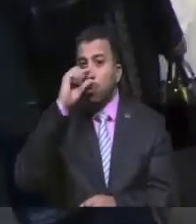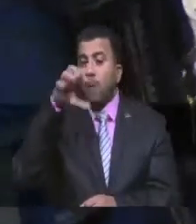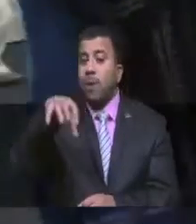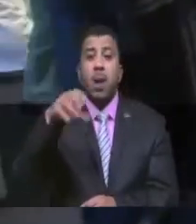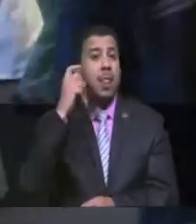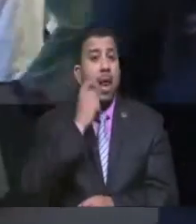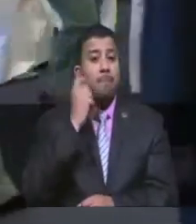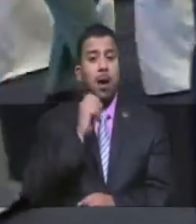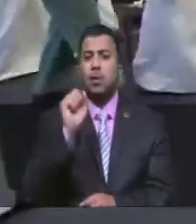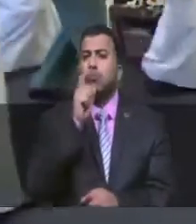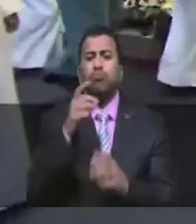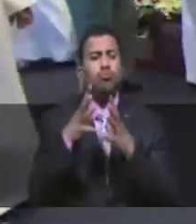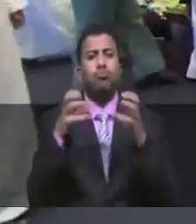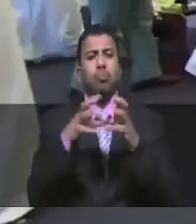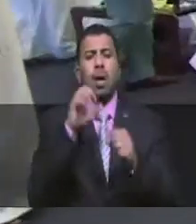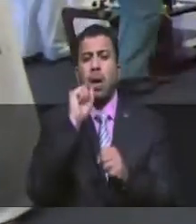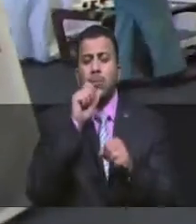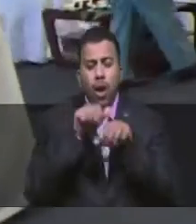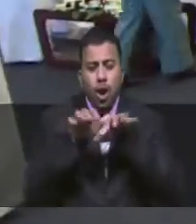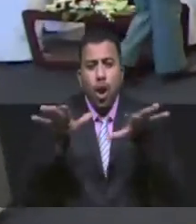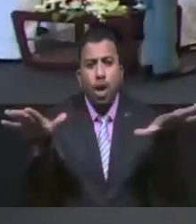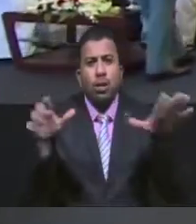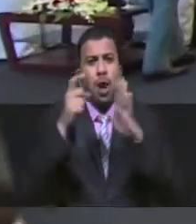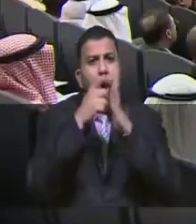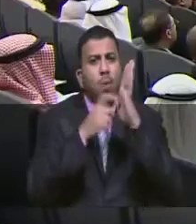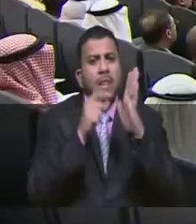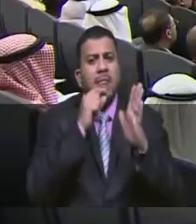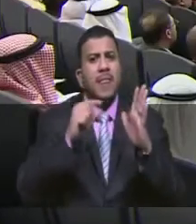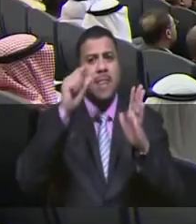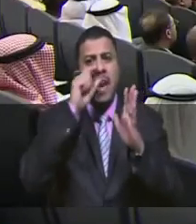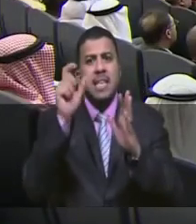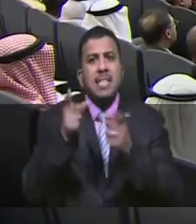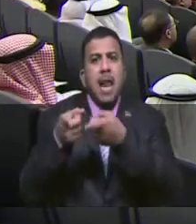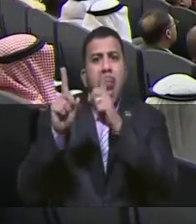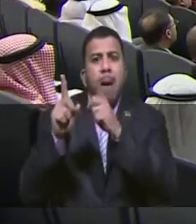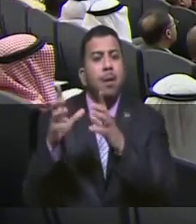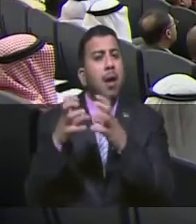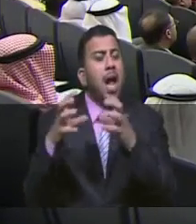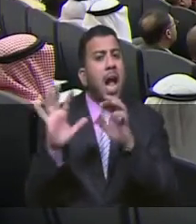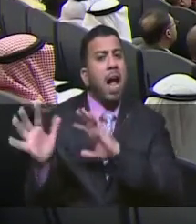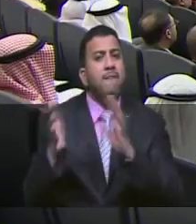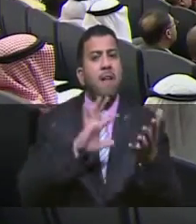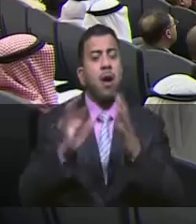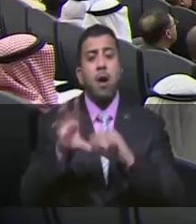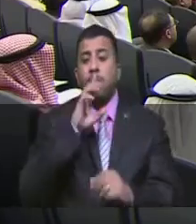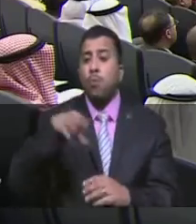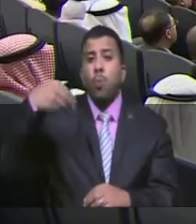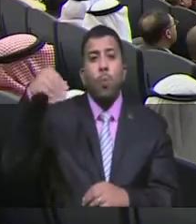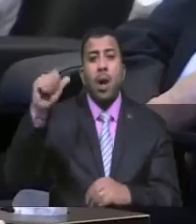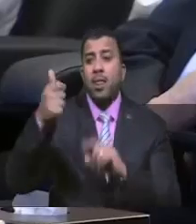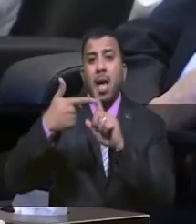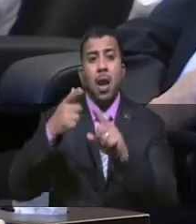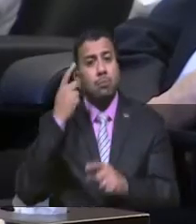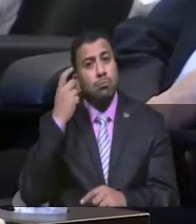الإمارات والتي تحتوي أصول نشر الفقه المصرفي الإسلامي، أما الورقة الثانية فسوف تتناول مشاريع